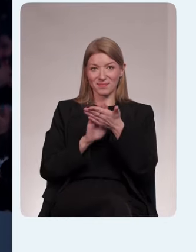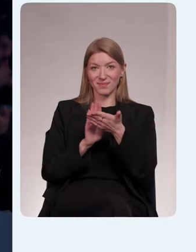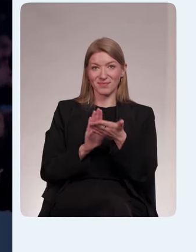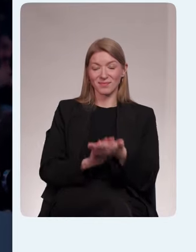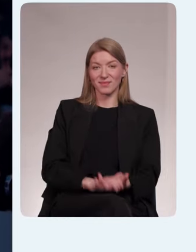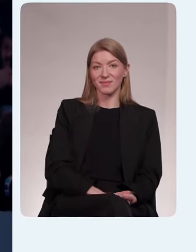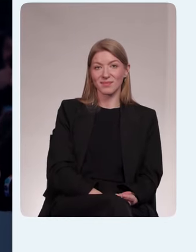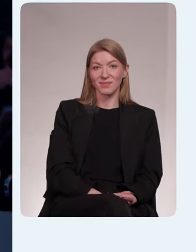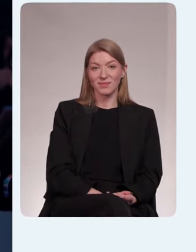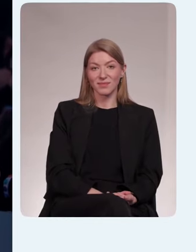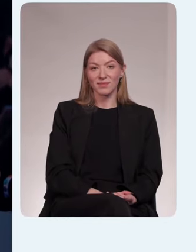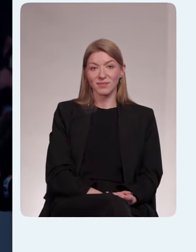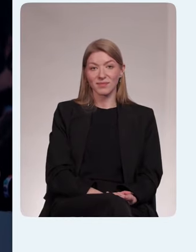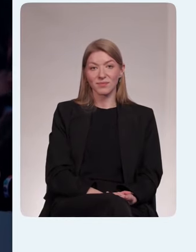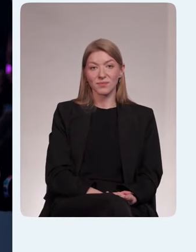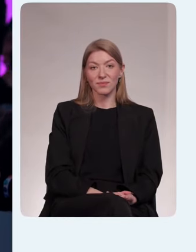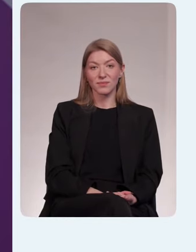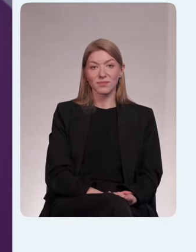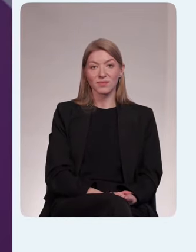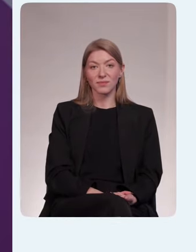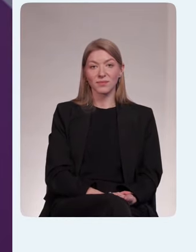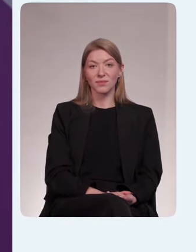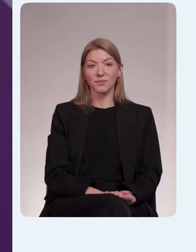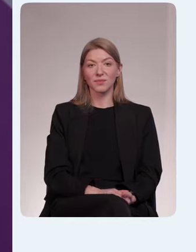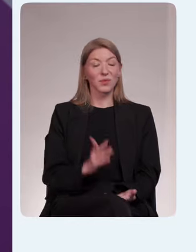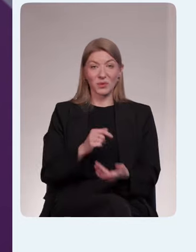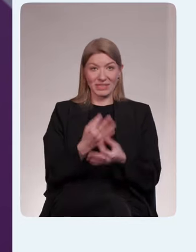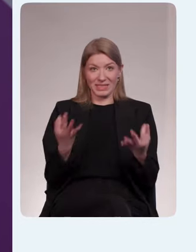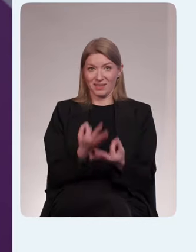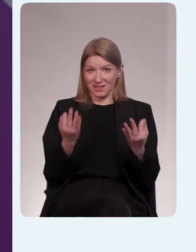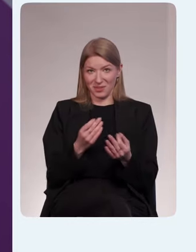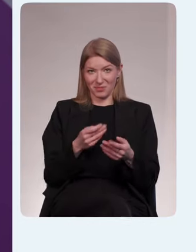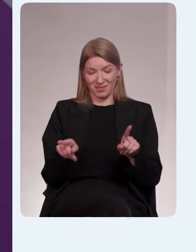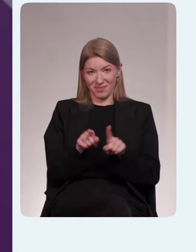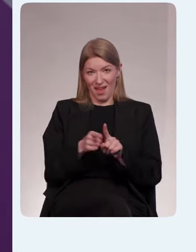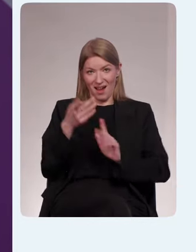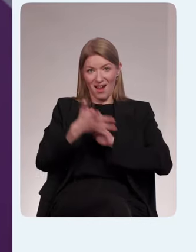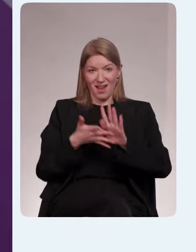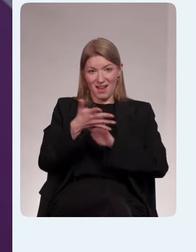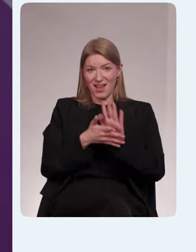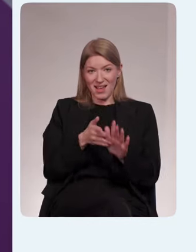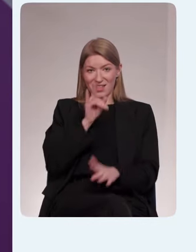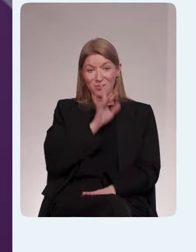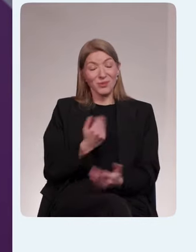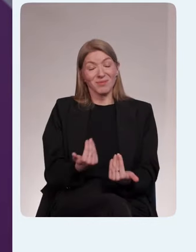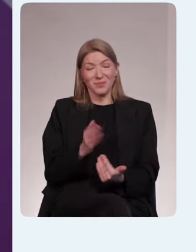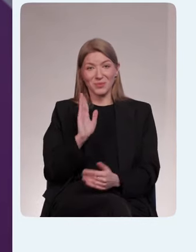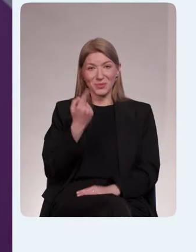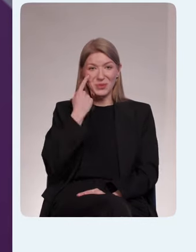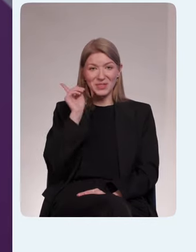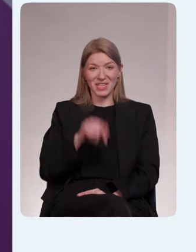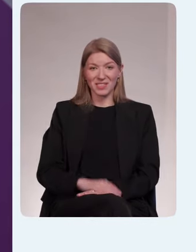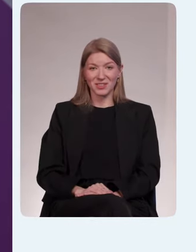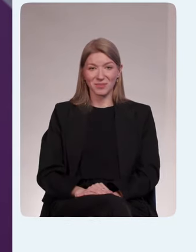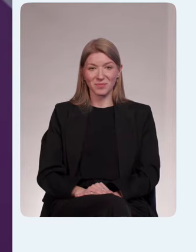мне скажут, что я ни на одном языке не могу разговаривать, вот так. Ну, спасибо, буду знать. А это